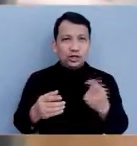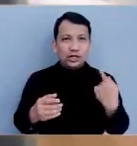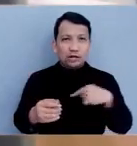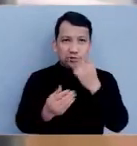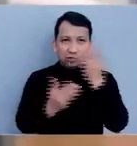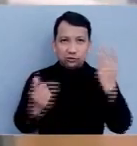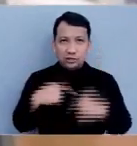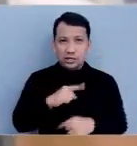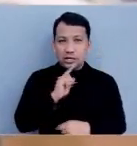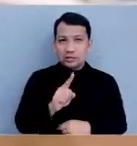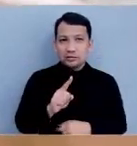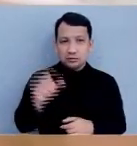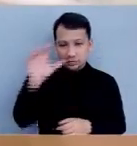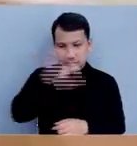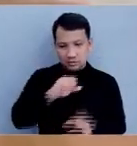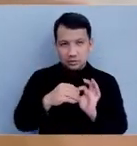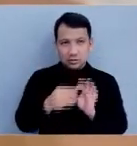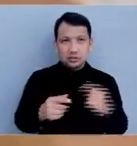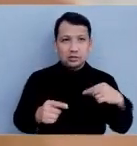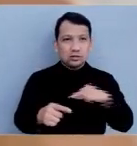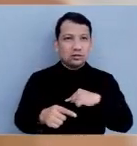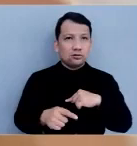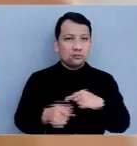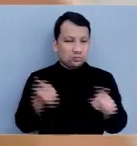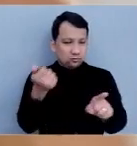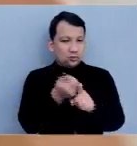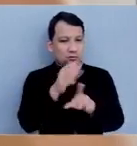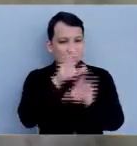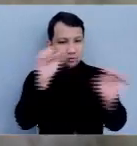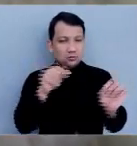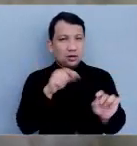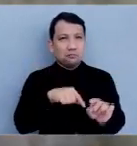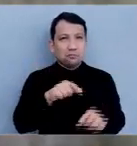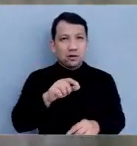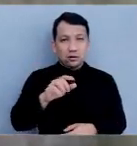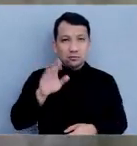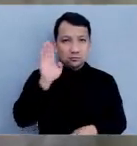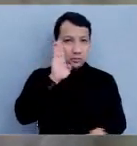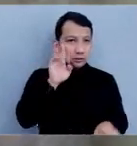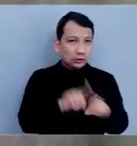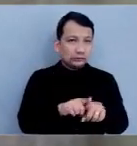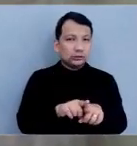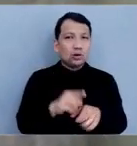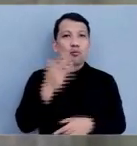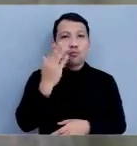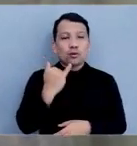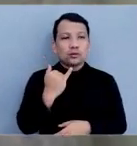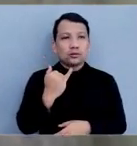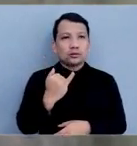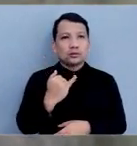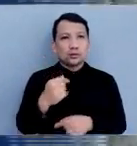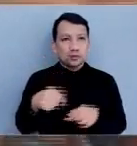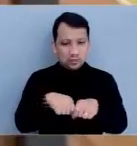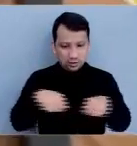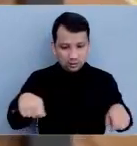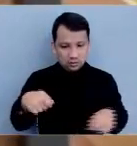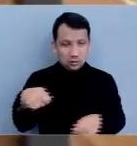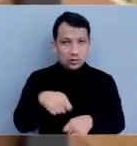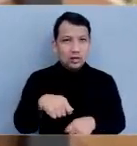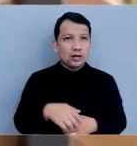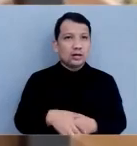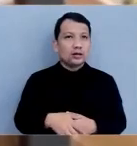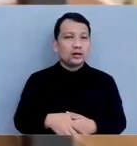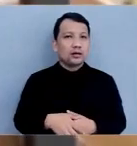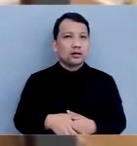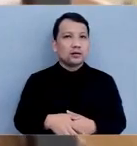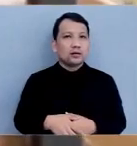sa suspect, bigla na lang daw sumugod ang kanyang kuya sa kanilang bahay habang armado ng patalim.